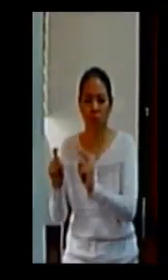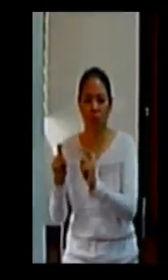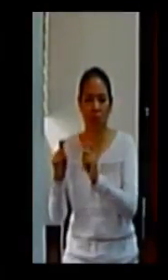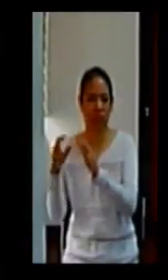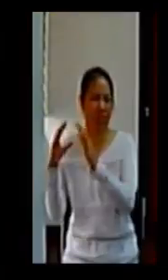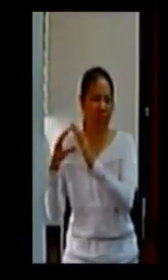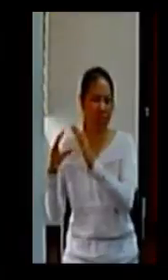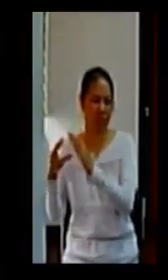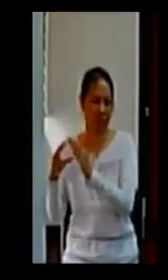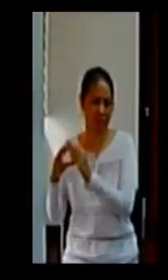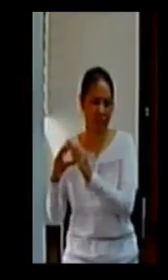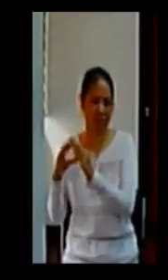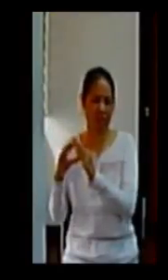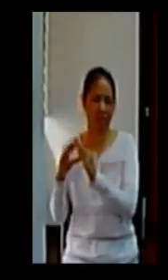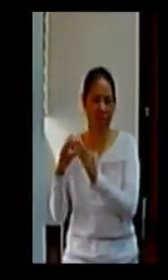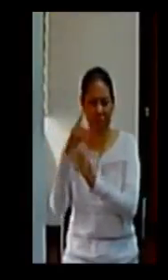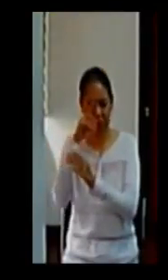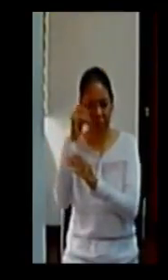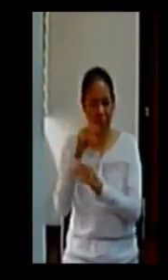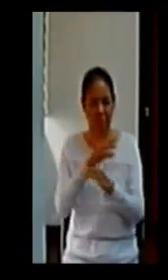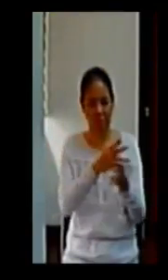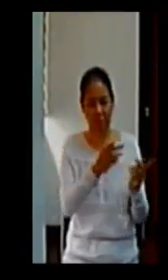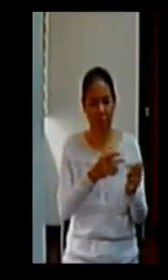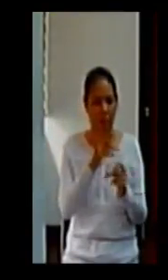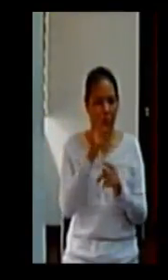malaman ng aming tradisyon at kultura.